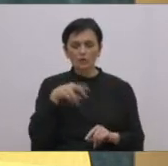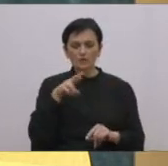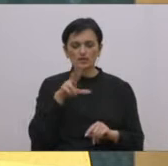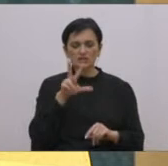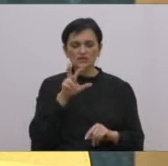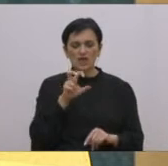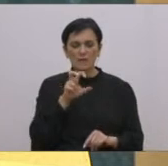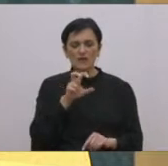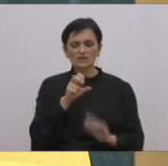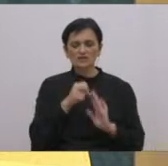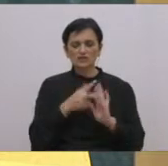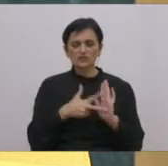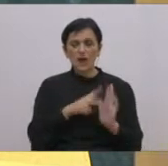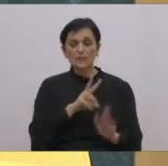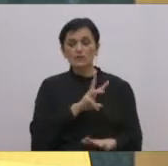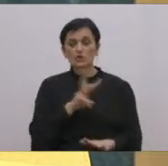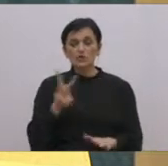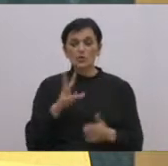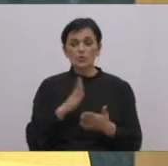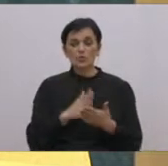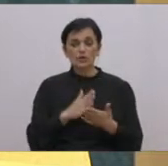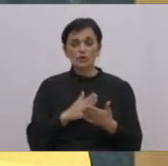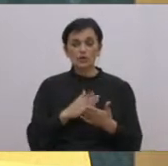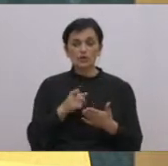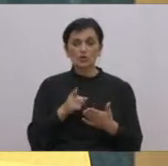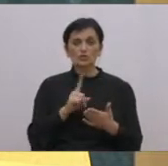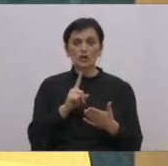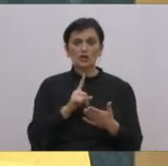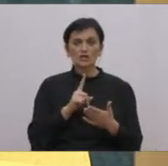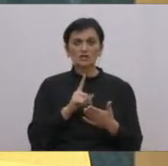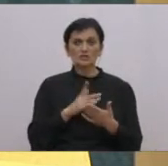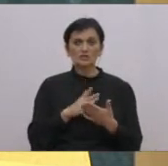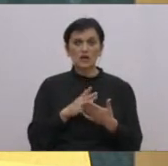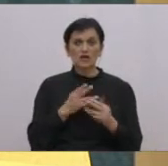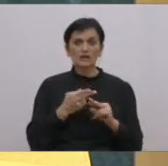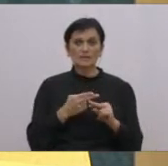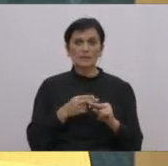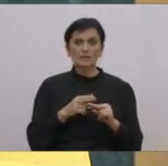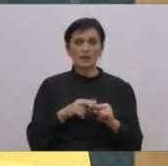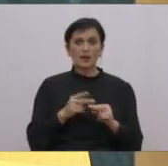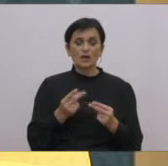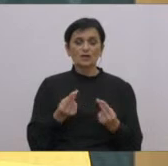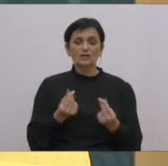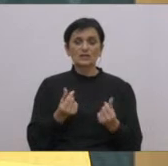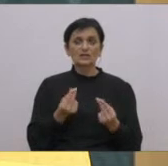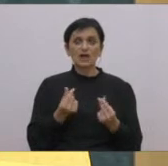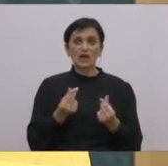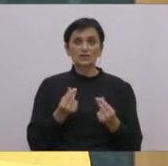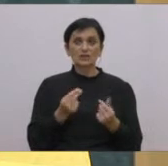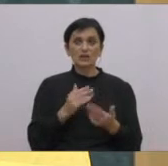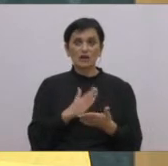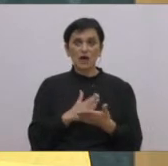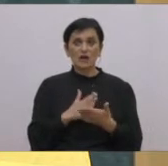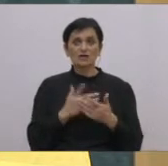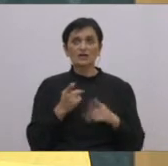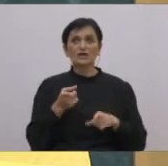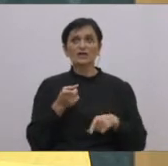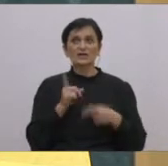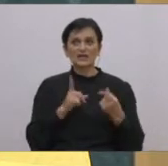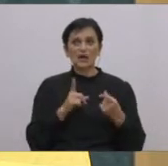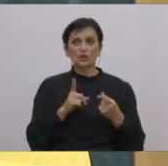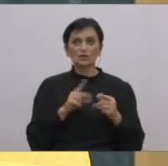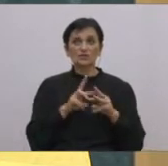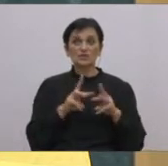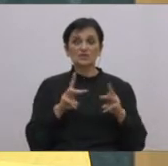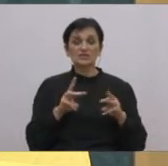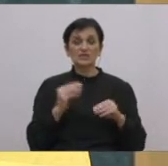318 მილიონი არის იმ აბსოლუტურ გამოსახულებაში, რაც არის და აღნიშნული თანხა არის რეალურად